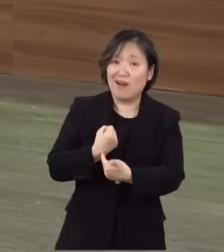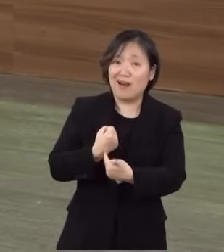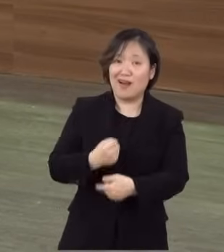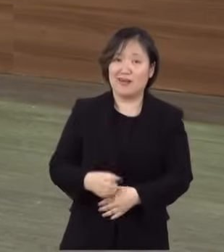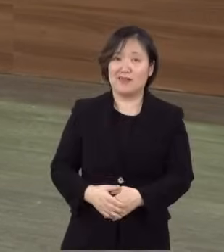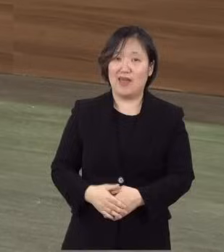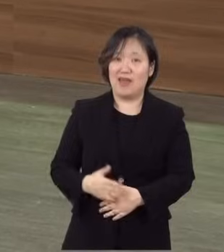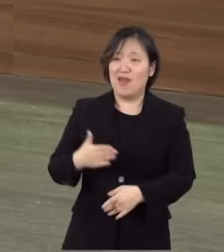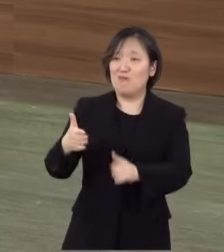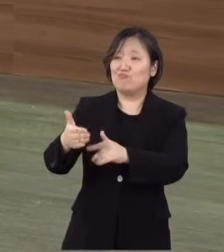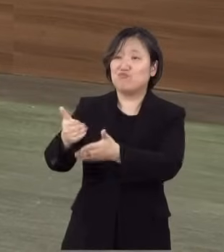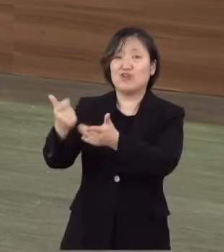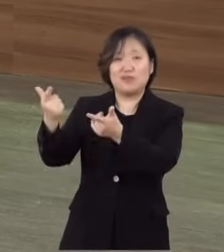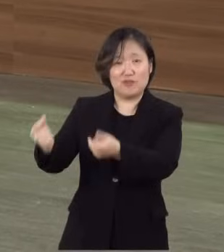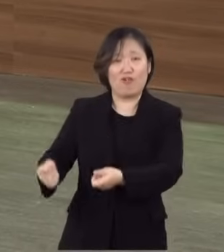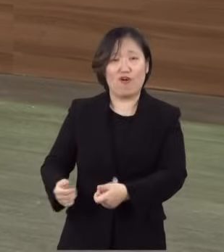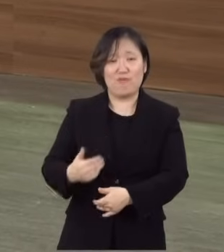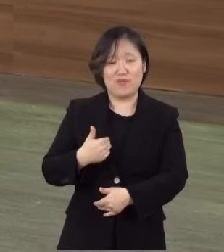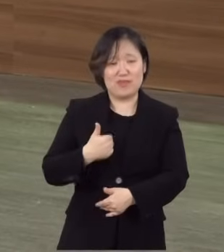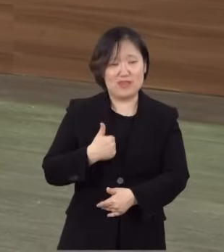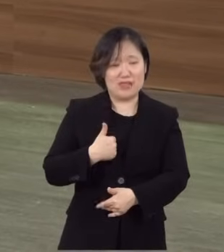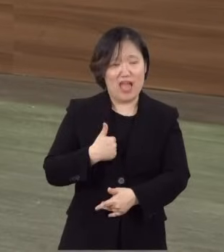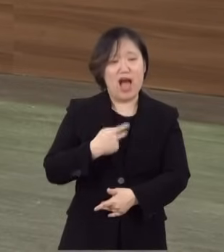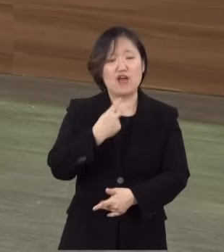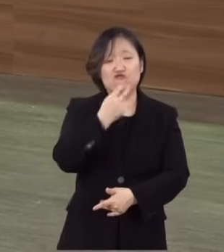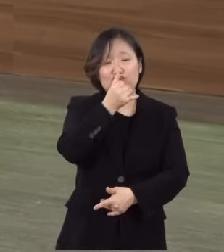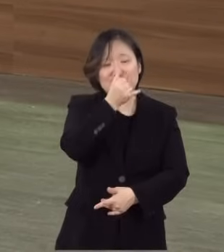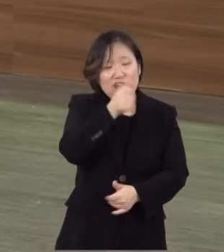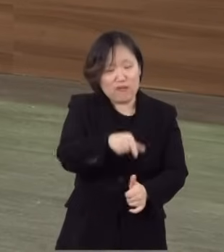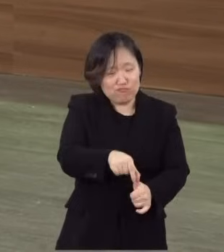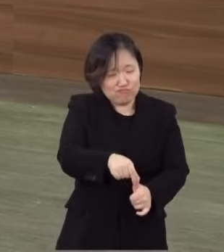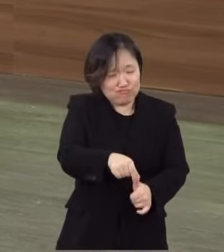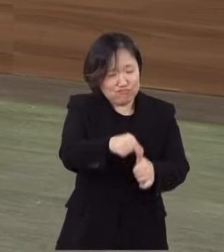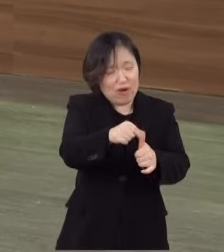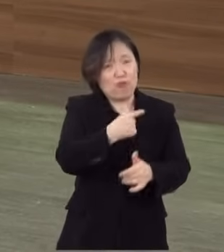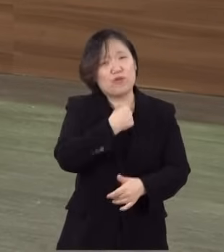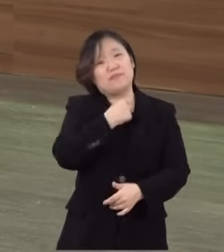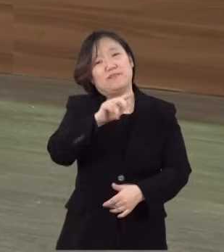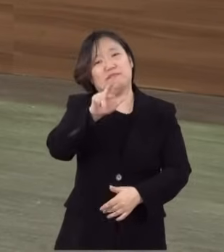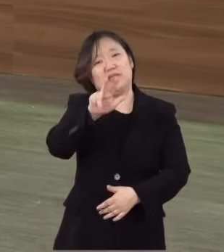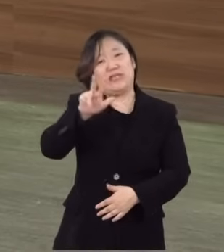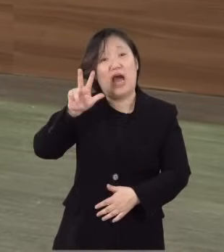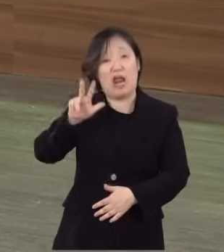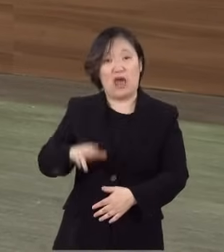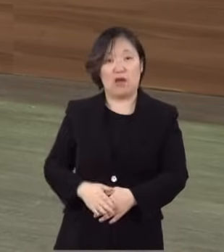부처님과 같이 널리 중생을 제도하기 서원합니다